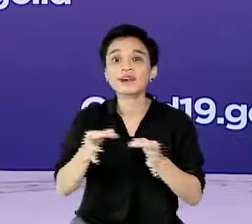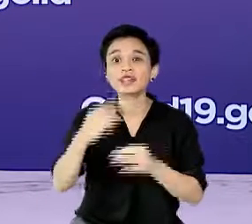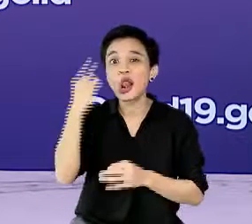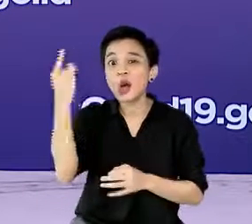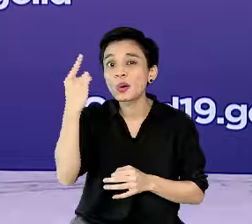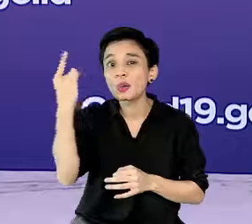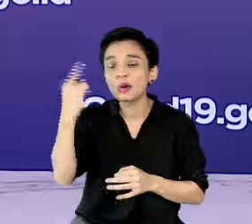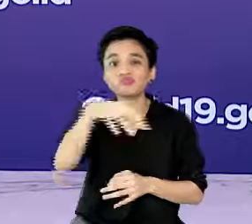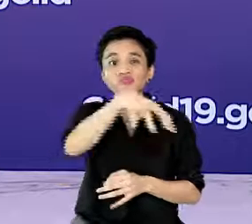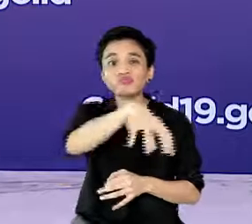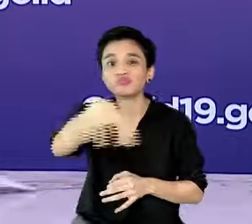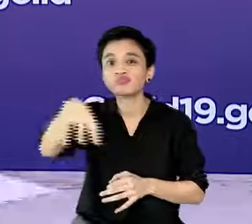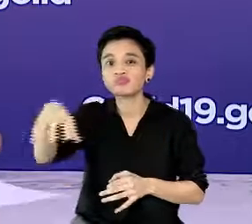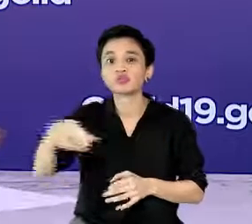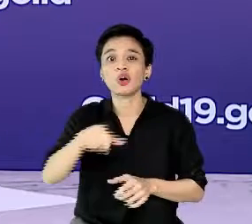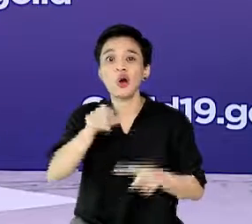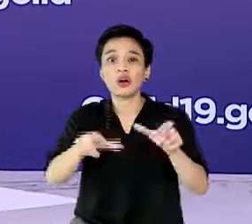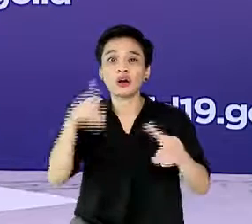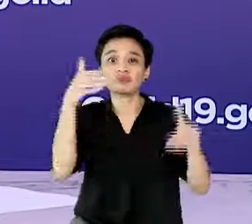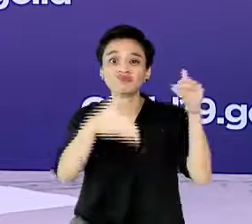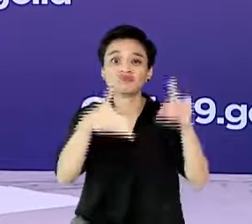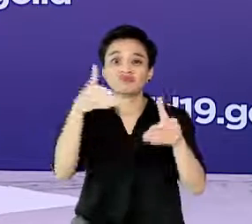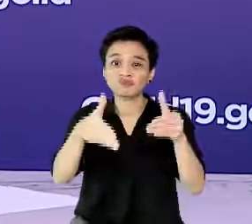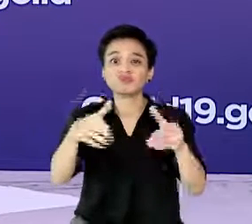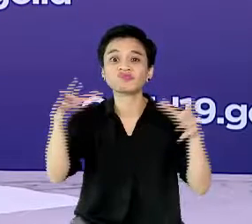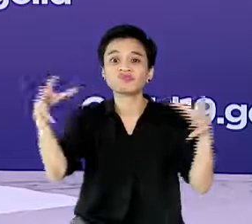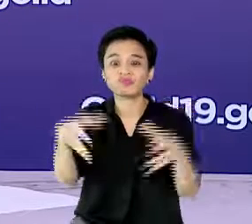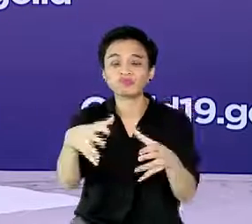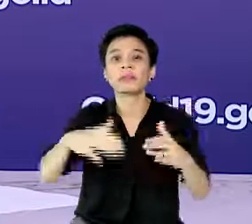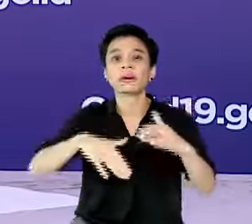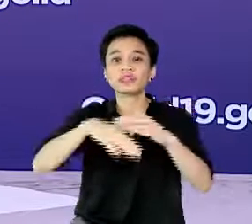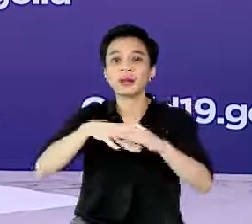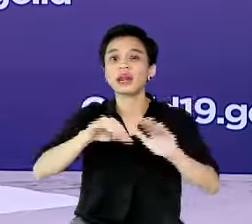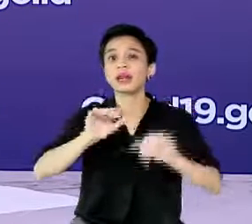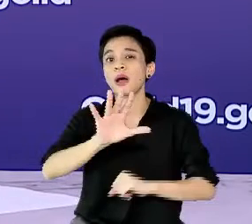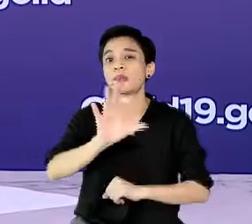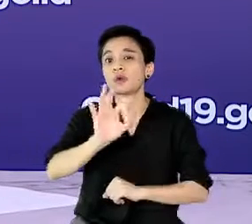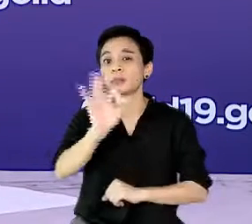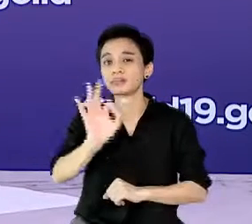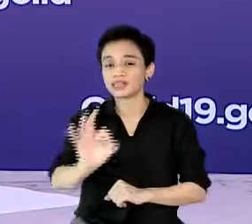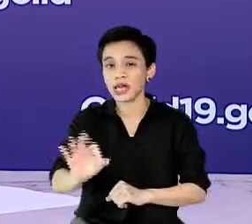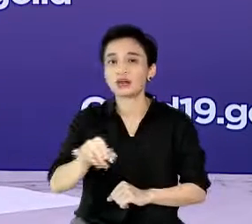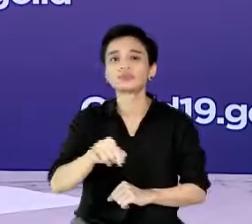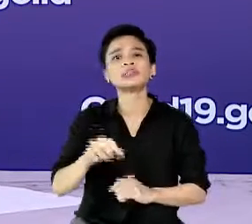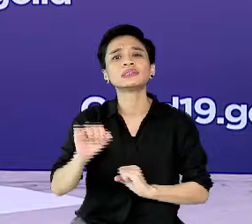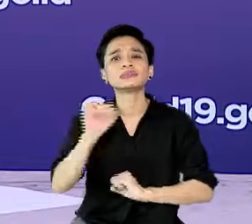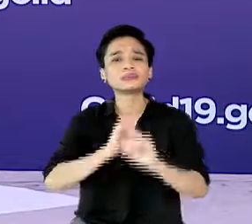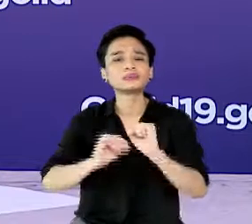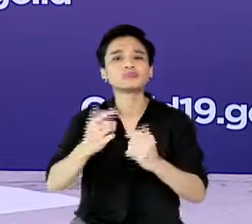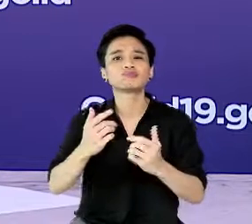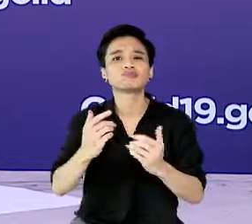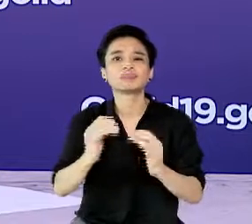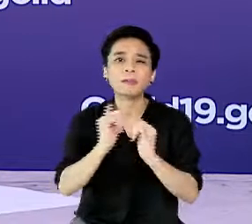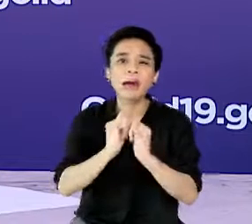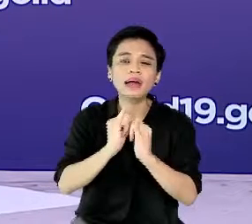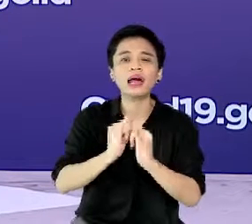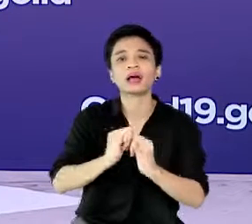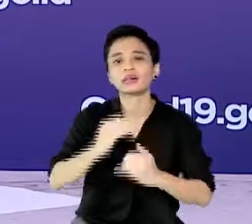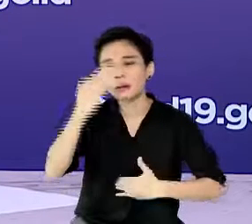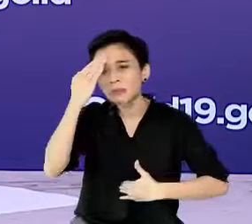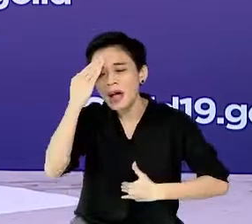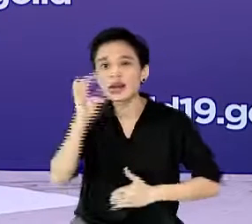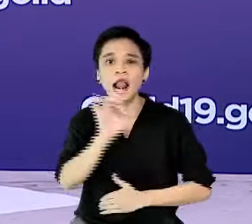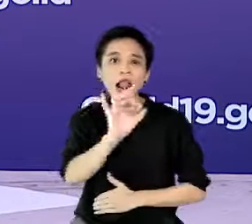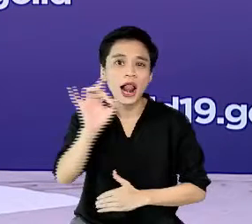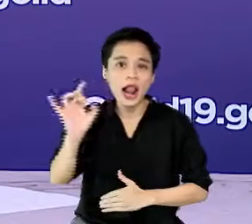pengunjung dibatasi maksimal 50% pemerintah juga mengatur kegiatan keagamaan melalui surat